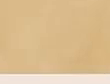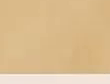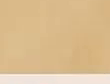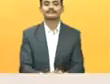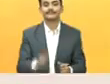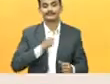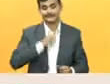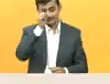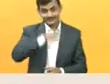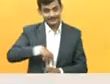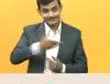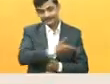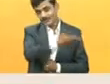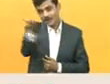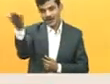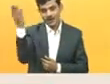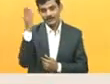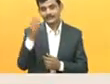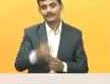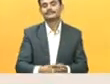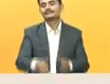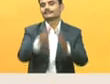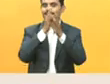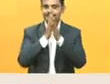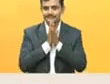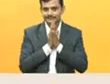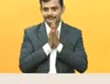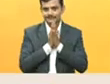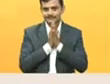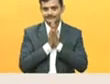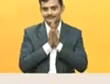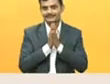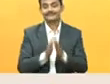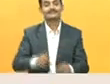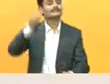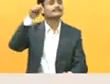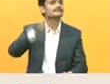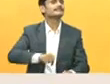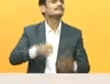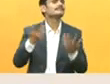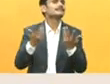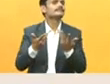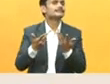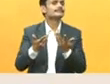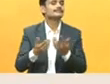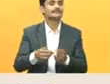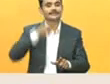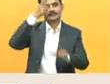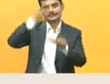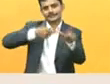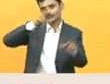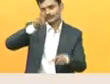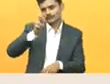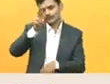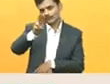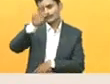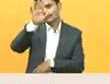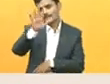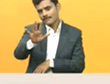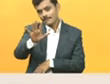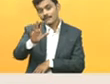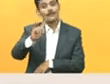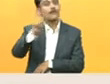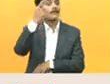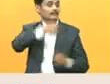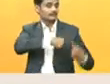मेरे प्यारे देशवासियों, नमस्कार। आज 2025 की पहली